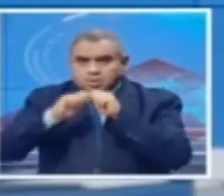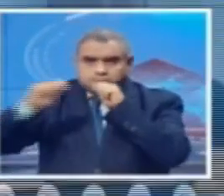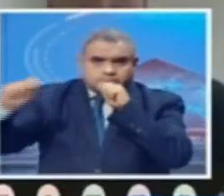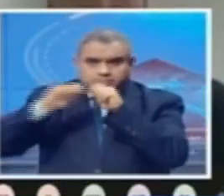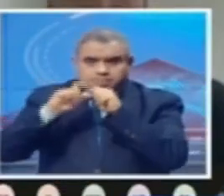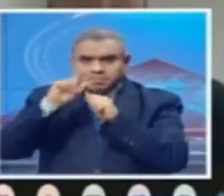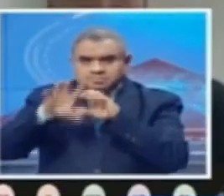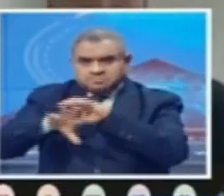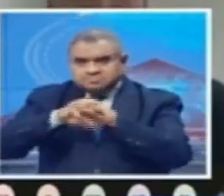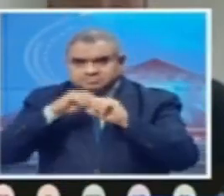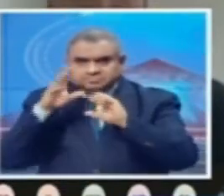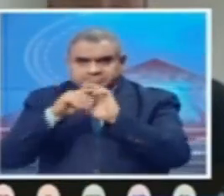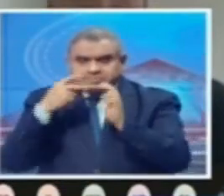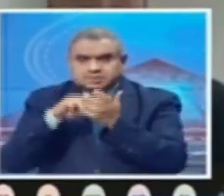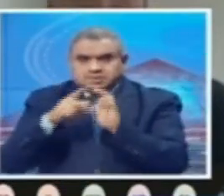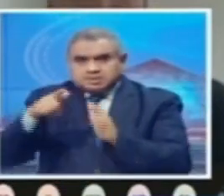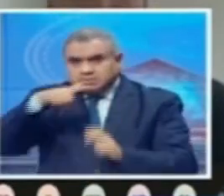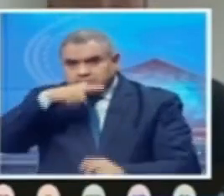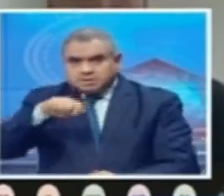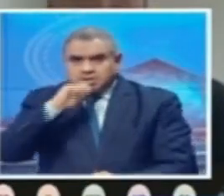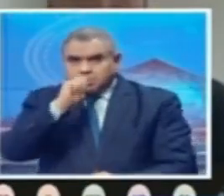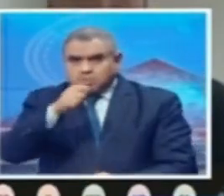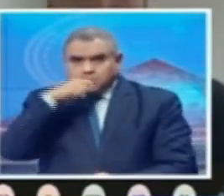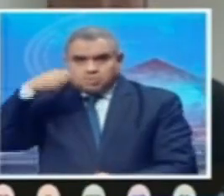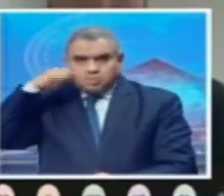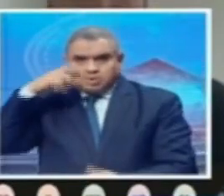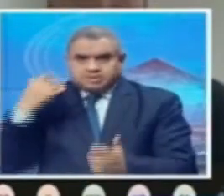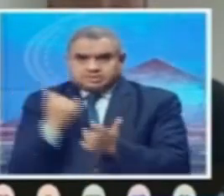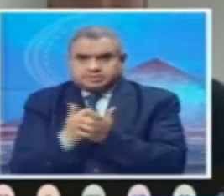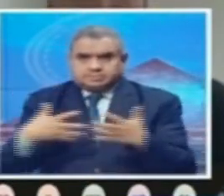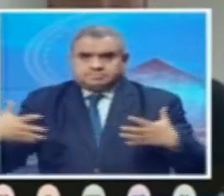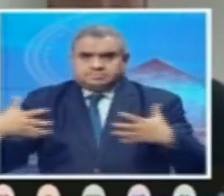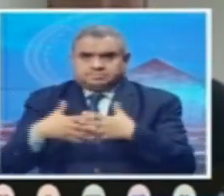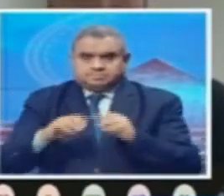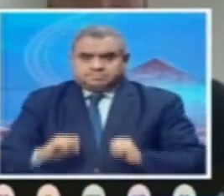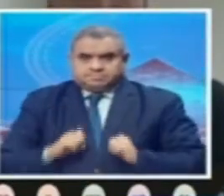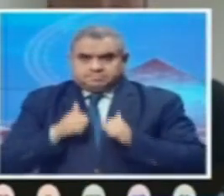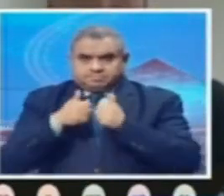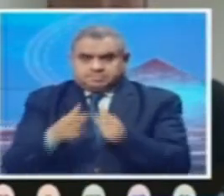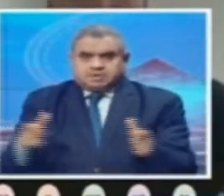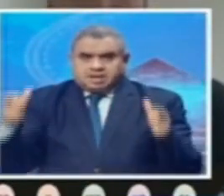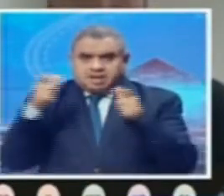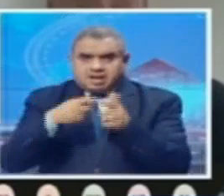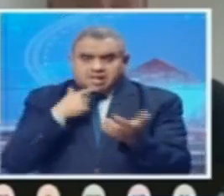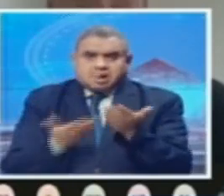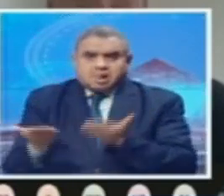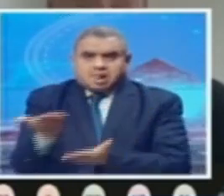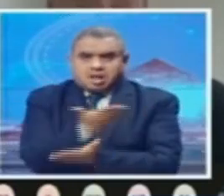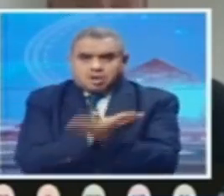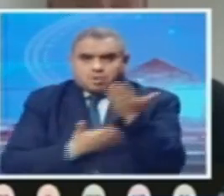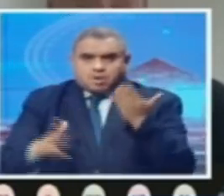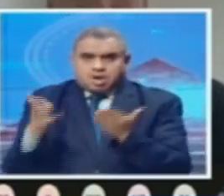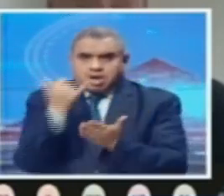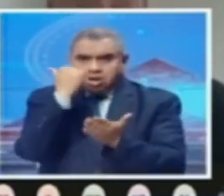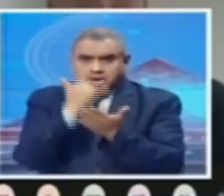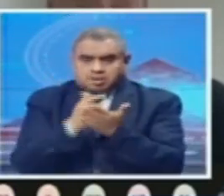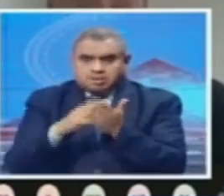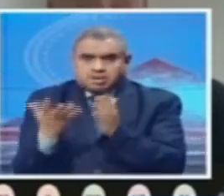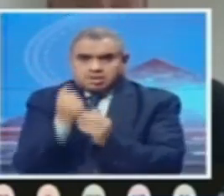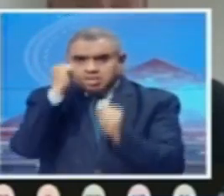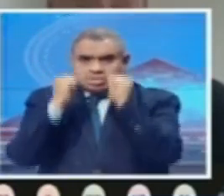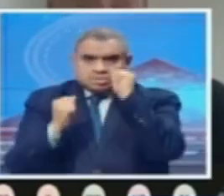2.9 مليون متر مكعب يوميا. كلمة الوزير جاءت خلال مشاركته في الجلسة الافتتاحية للحوار الأول لمجلس انتقال